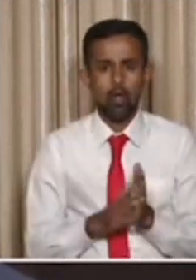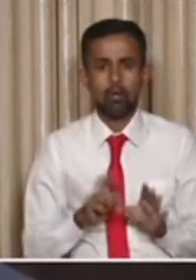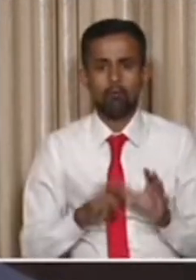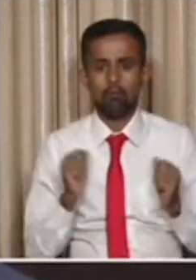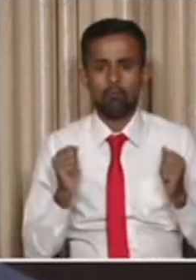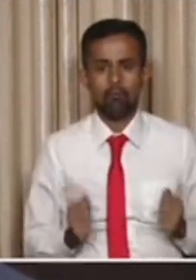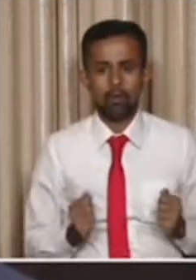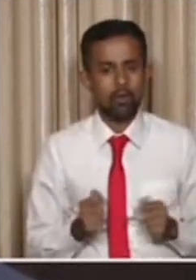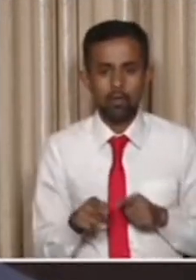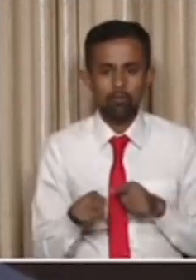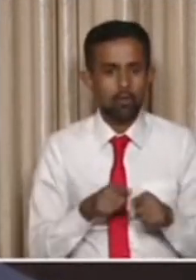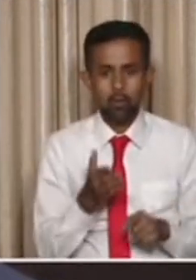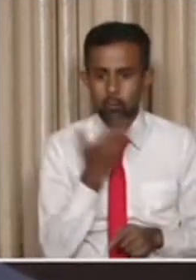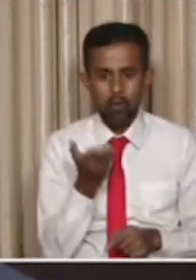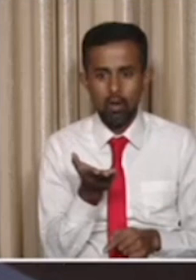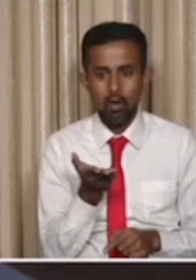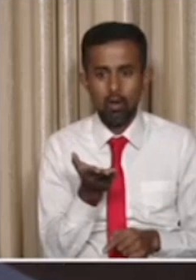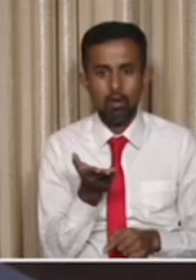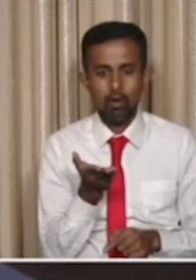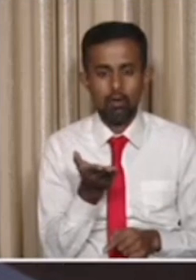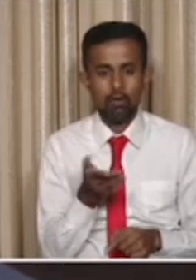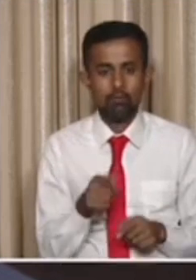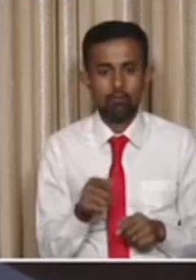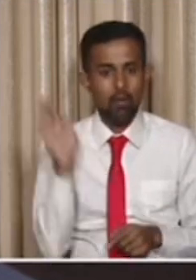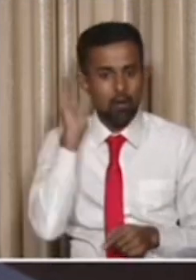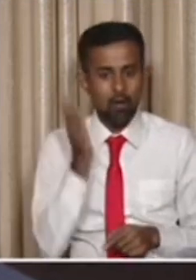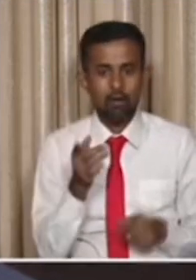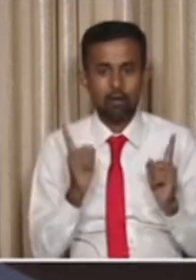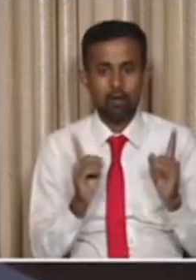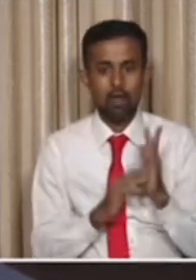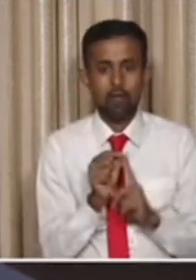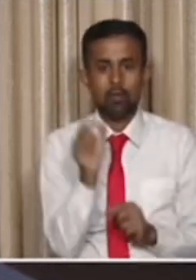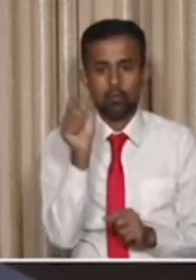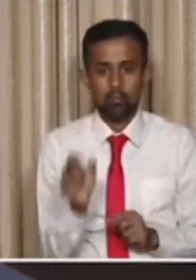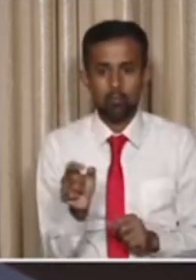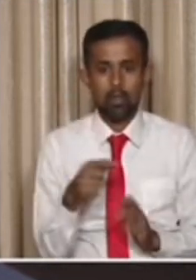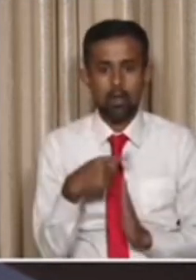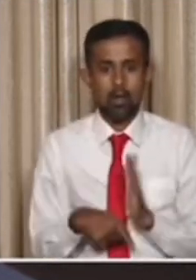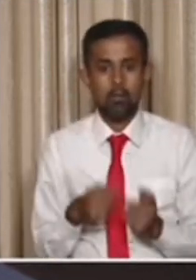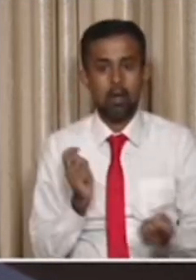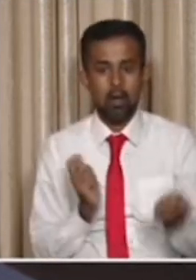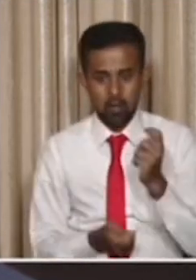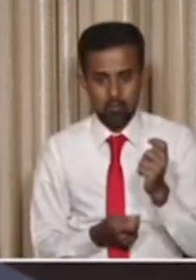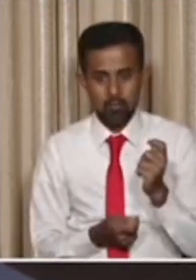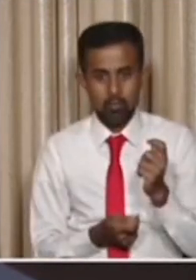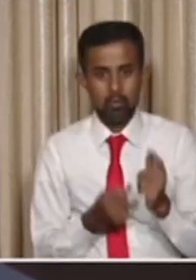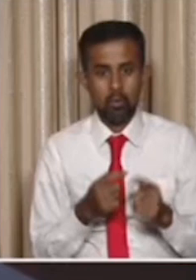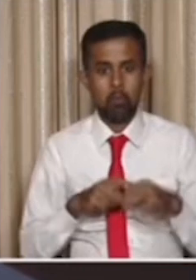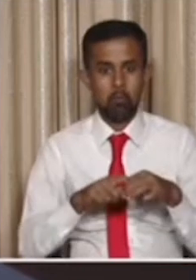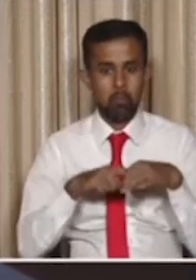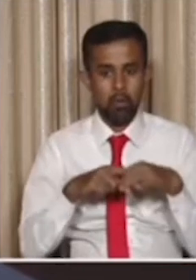bela, ini mana puluan deh, eva ke mangga handa kah mesti, ni kriya mesti tu mana, Sri Lanka cricket kian,